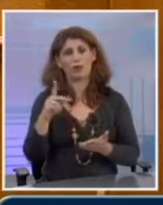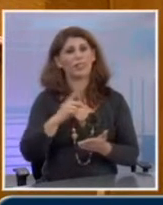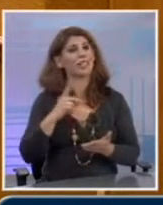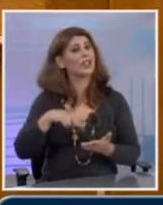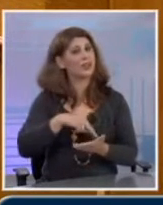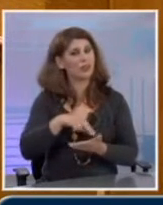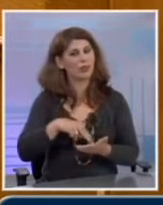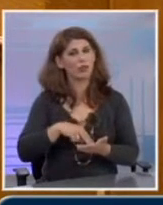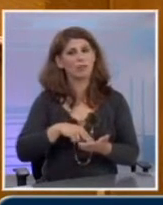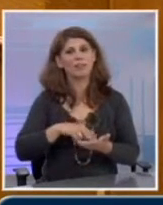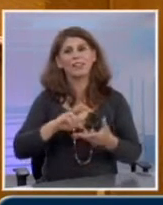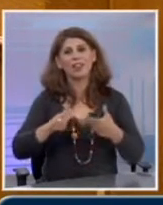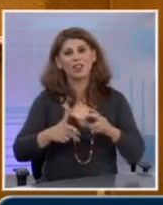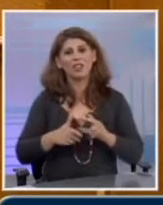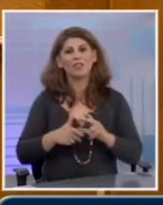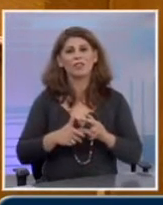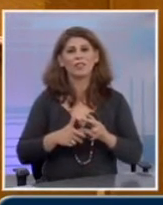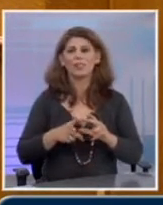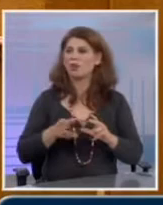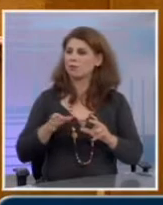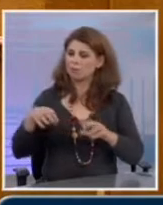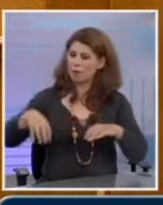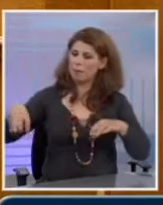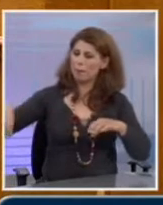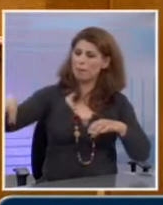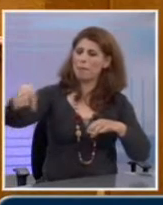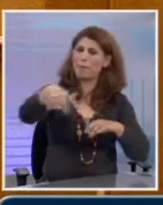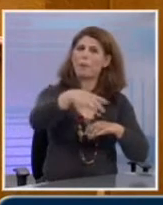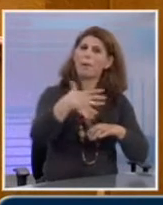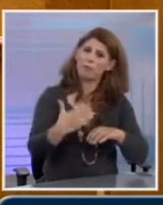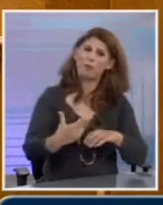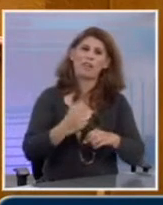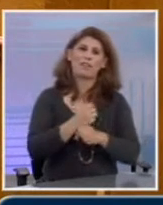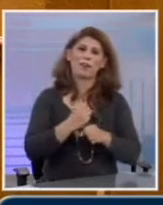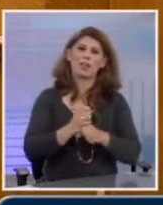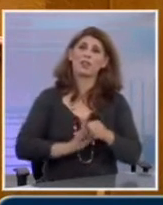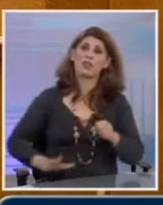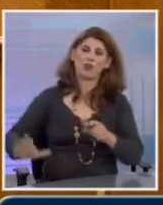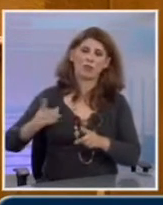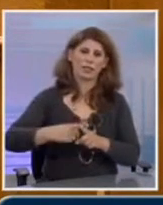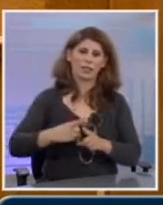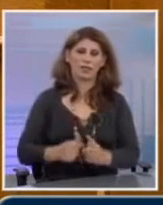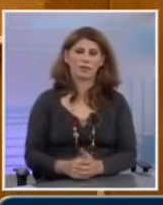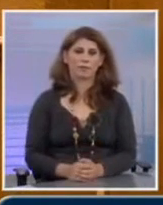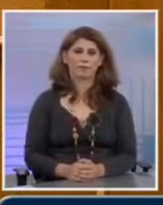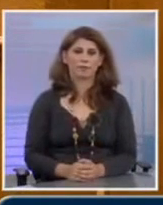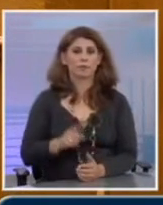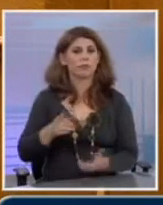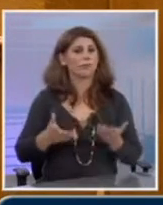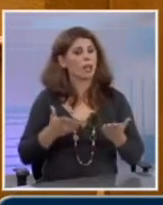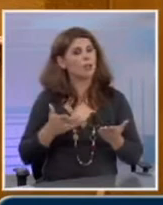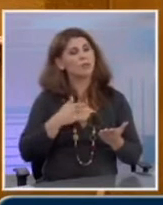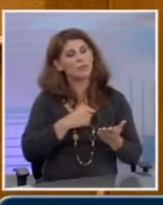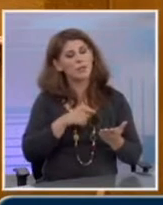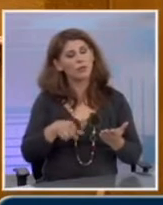ρόλο με τη γεωγραφική τους διασπορά σε όλη τη χώρα. Νομίζω ότι κατά αναλογία αυτό το οποίο κάνει συνολικά η